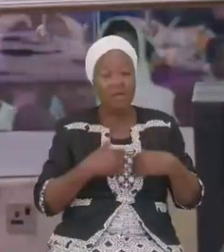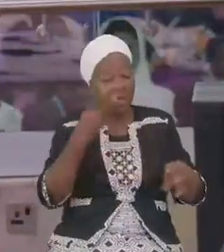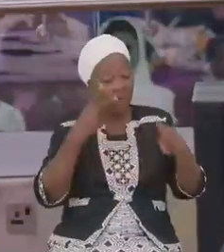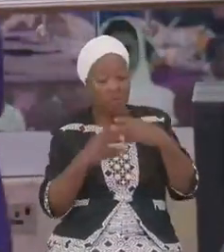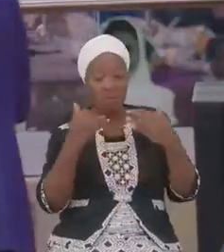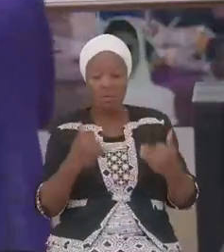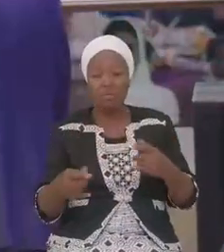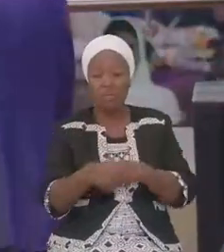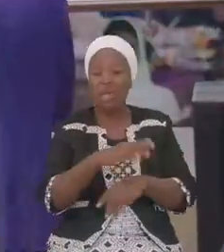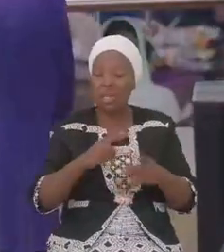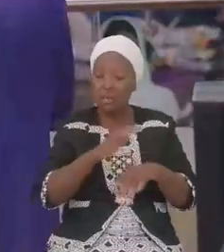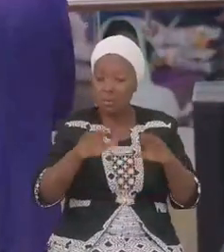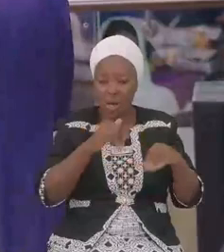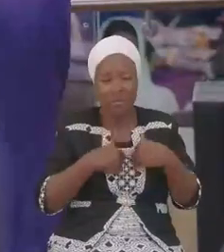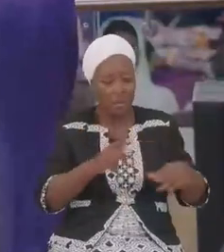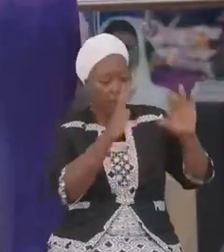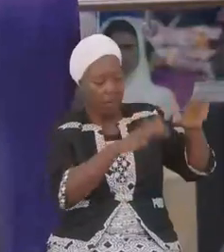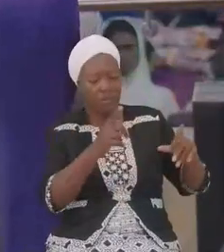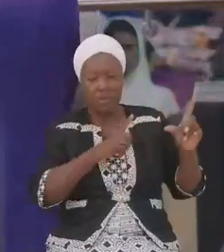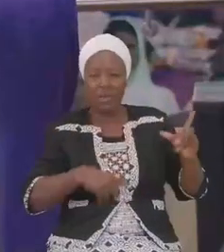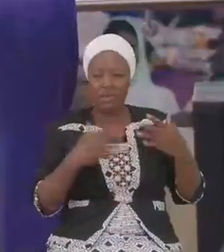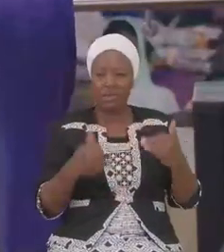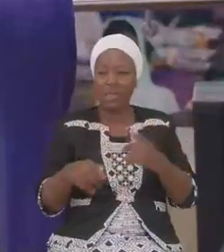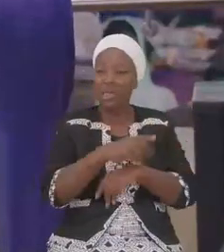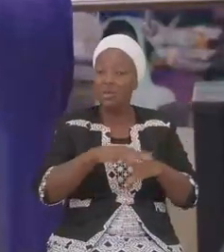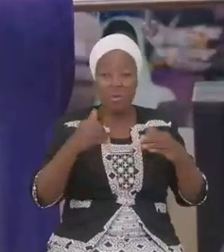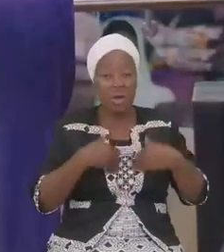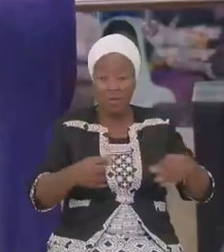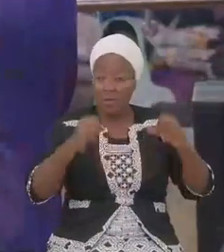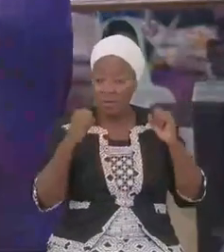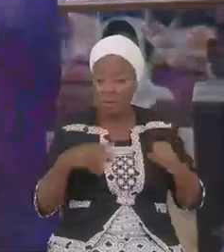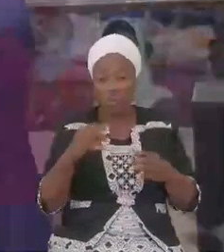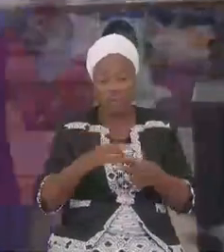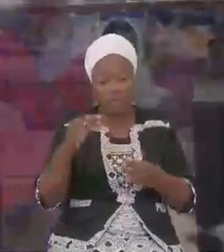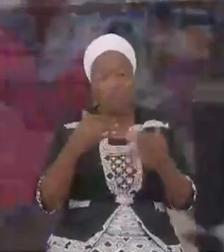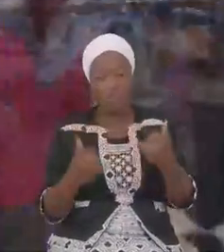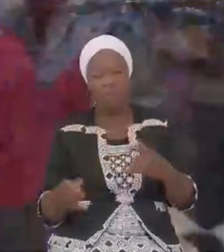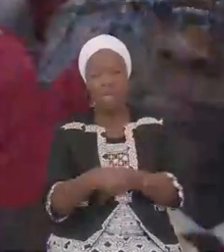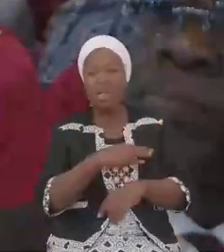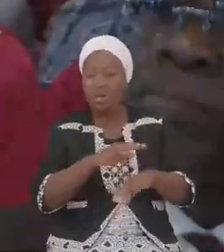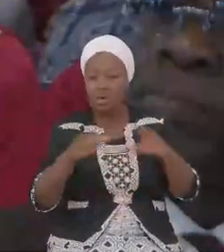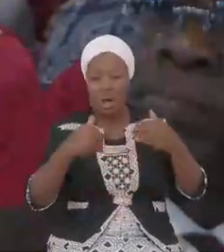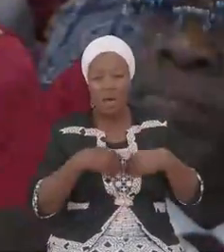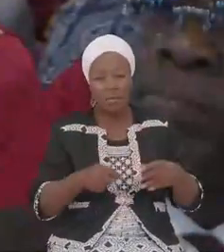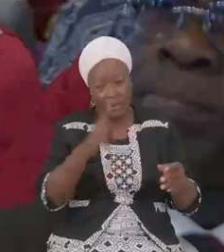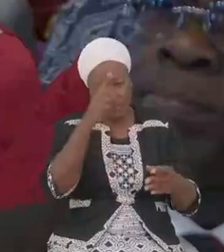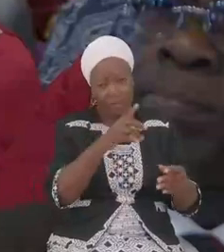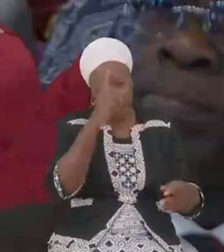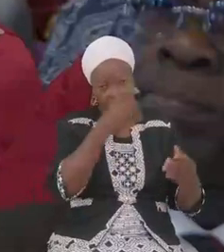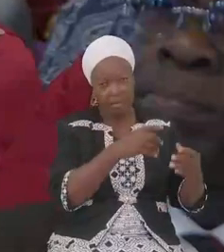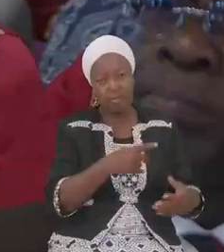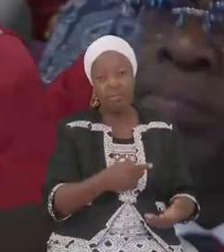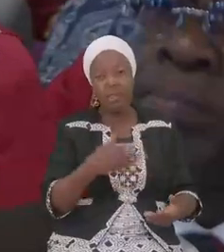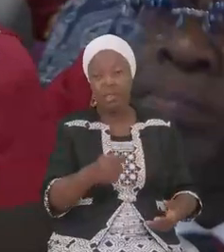n'ont pas la passion du Seigneur aujourd'hui, et les églises n'ont pas la foi, la